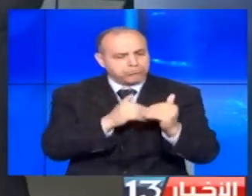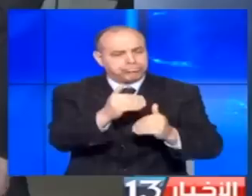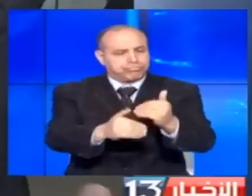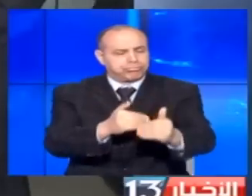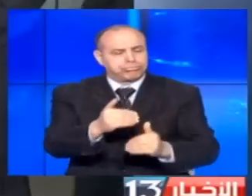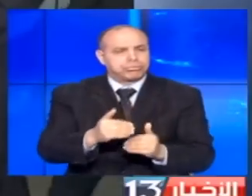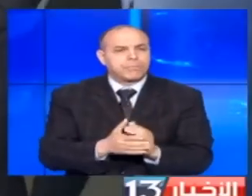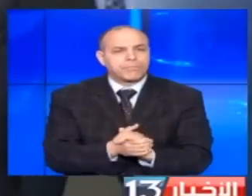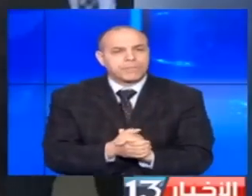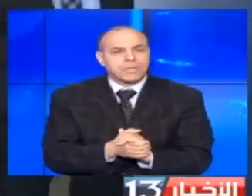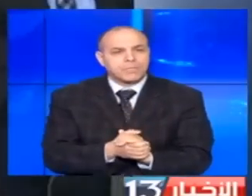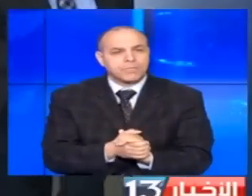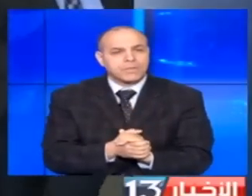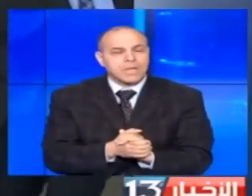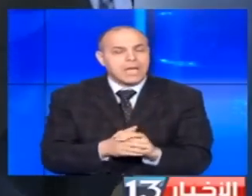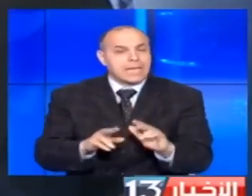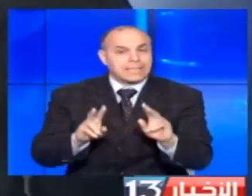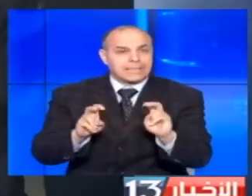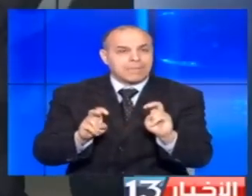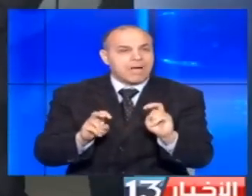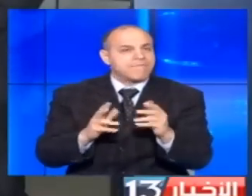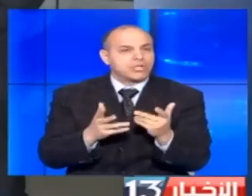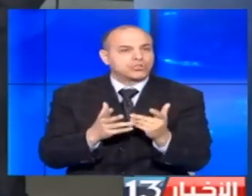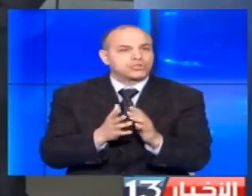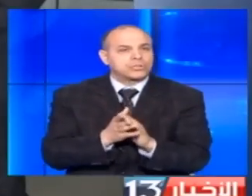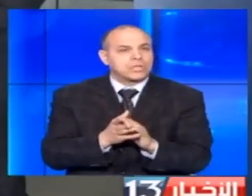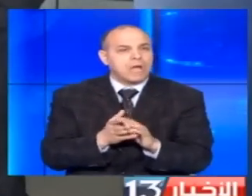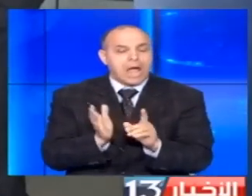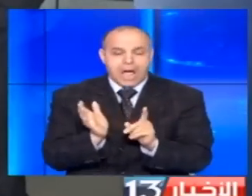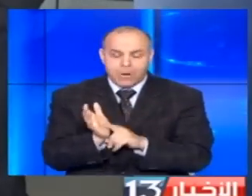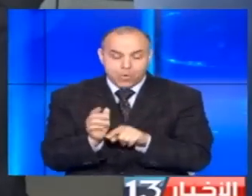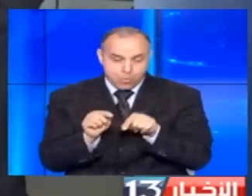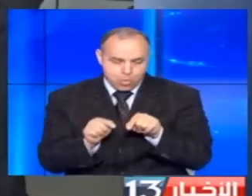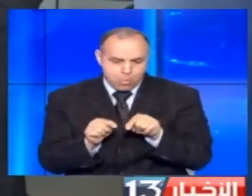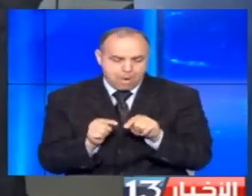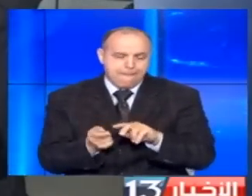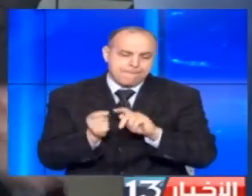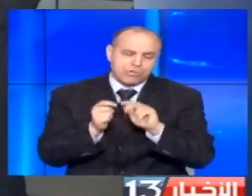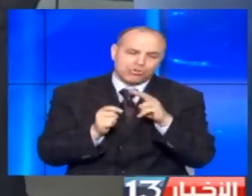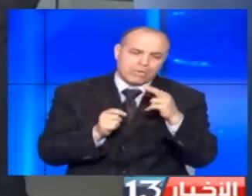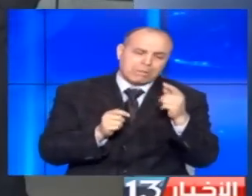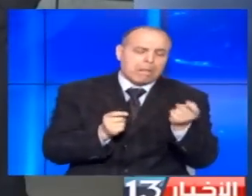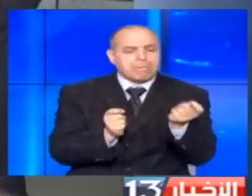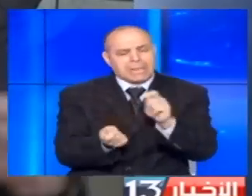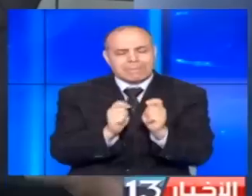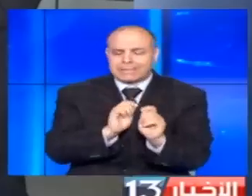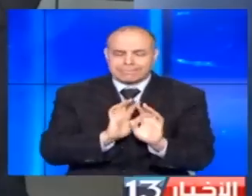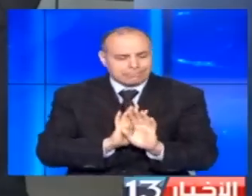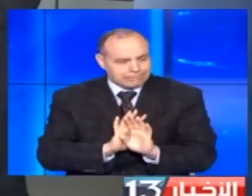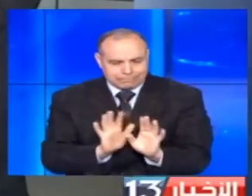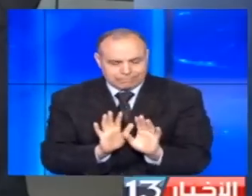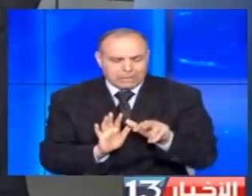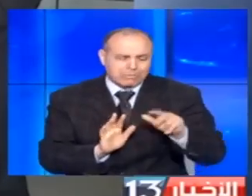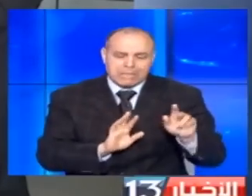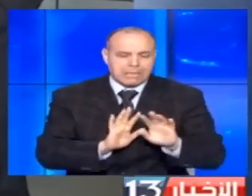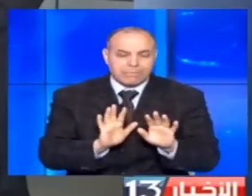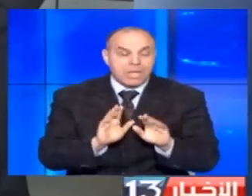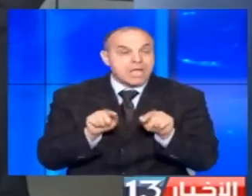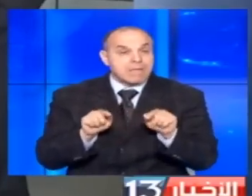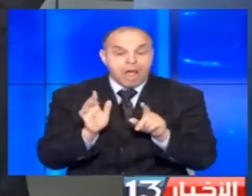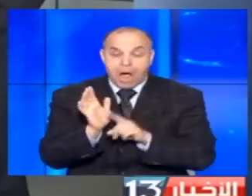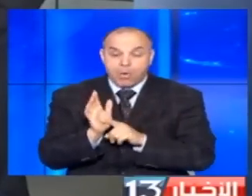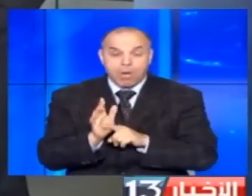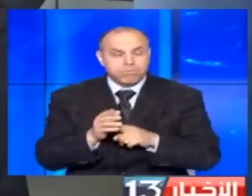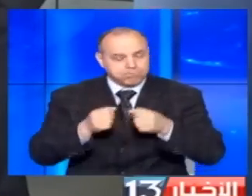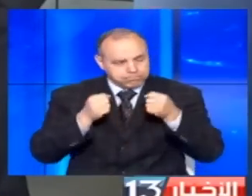الاستمرار اعها يبقى مش نضطر نعمل قانون اليوم وبعد شهرين نبدلو وبعد ثلاث اشهر نبدلو يلزم القوانين